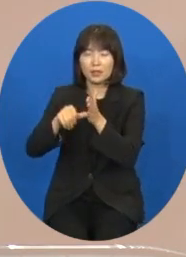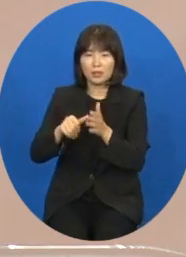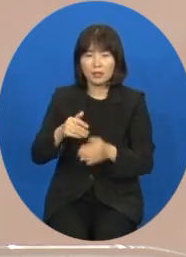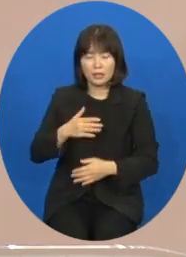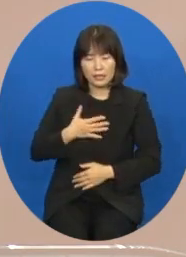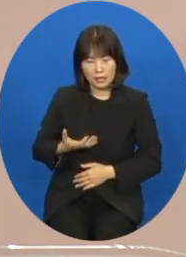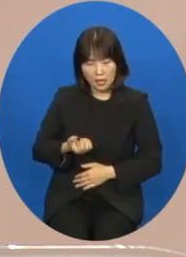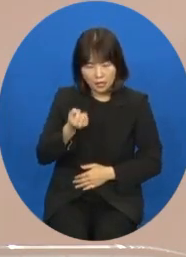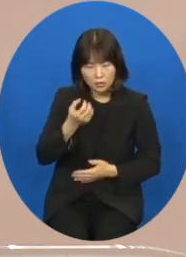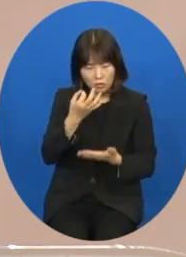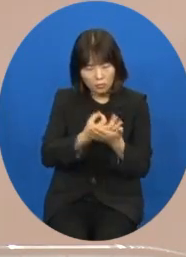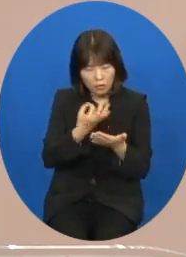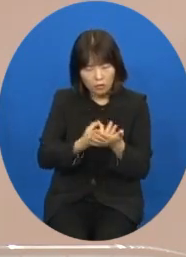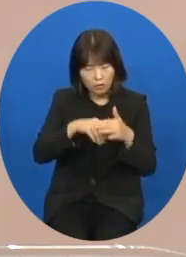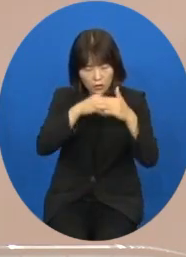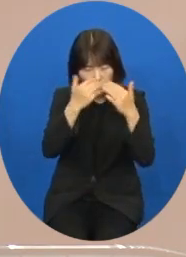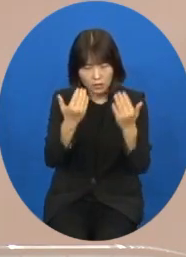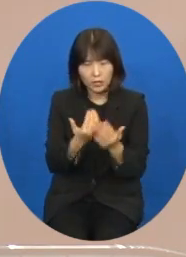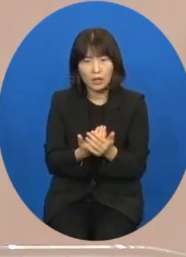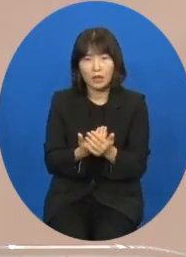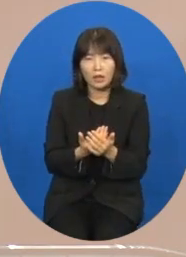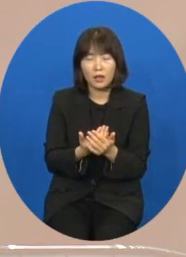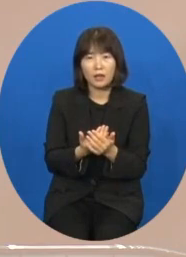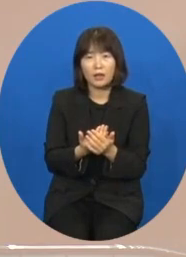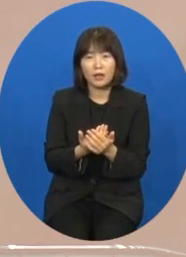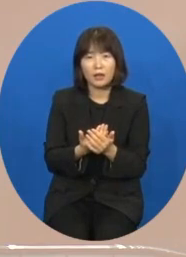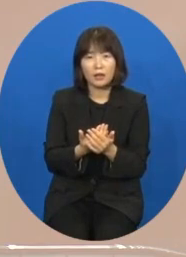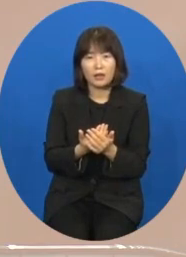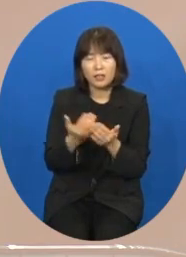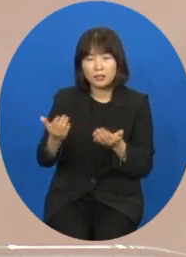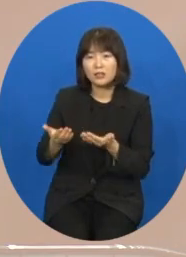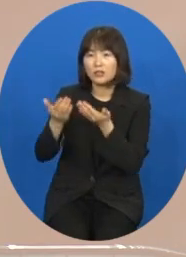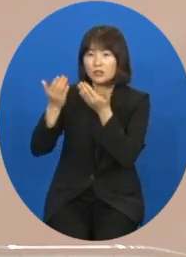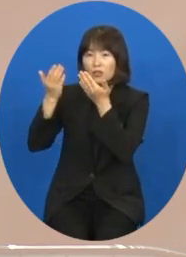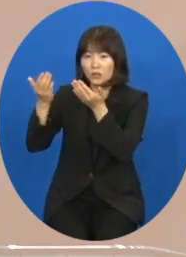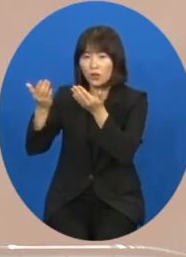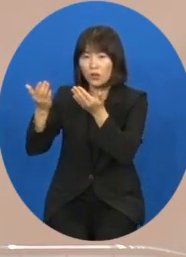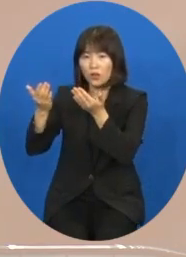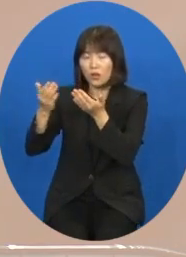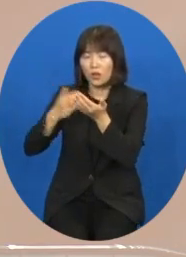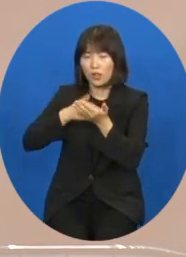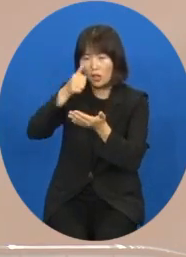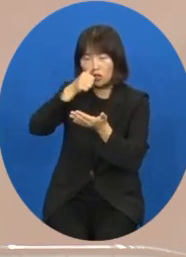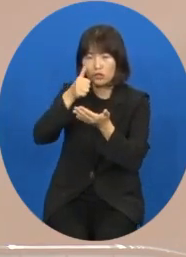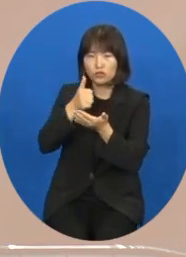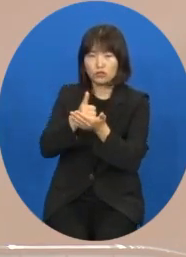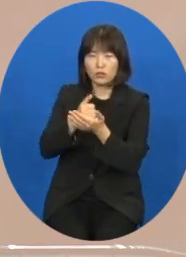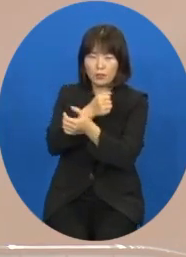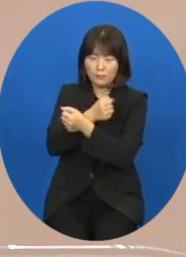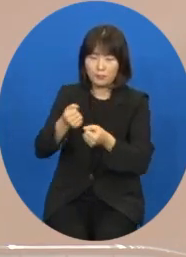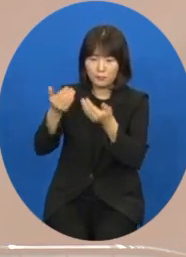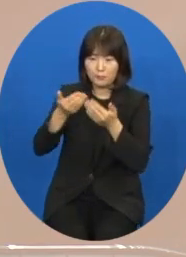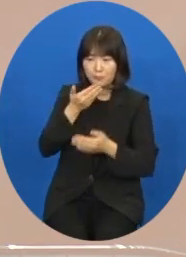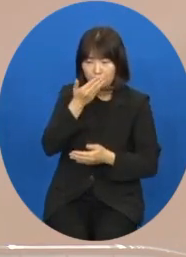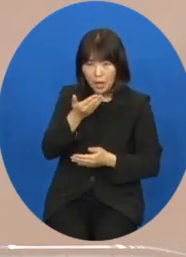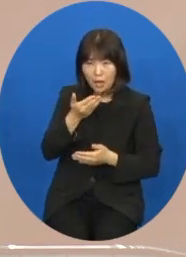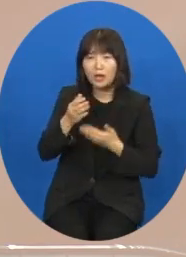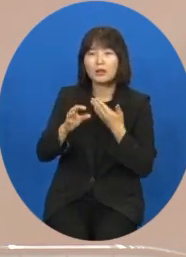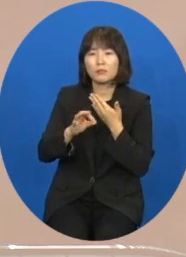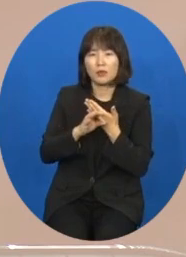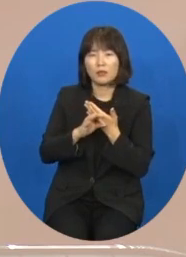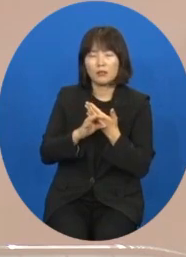거, 벌어놓은 거 전부 다 주어서라도 내 죄를 씻을 수만 있다면 아마 그렇게 할